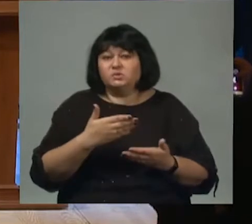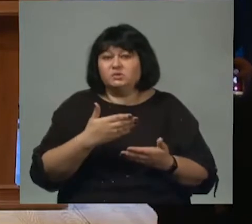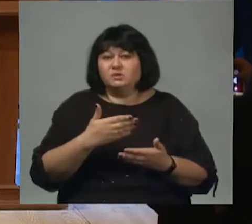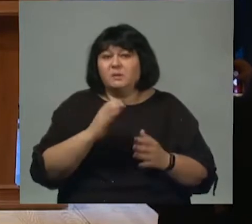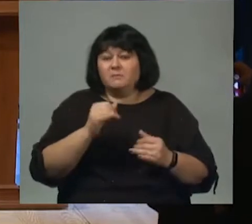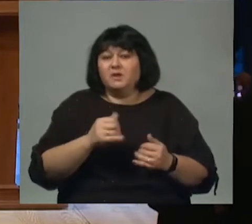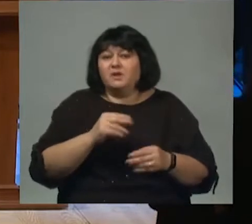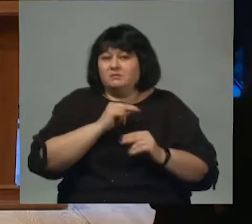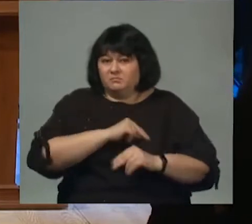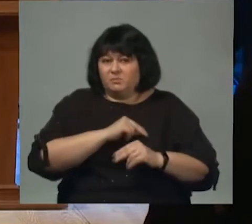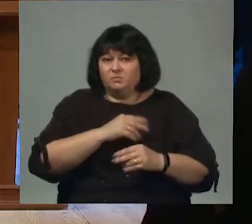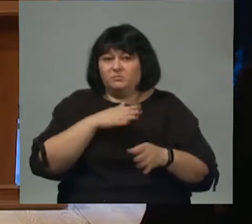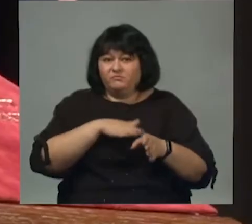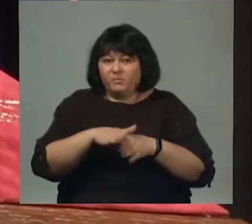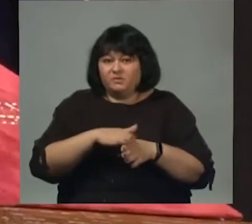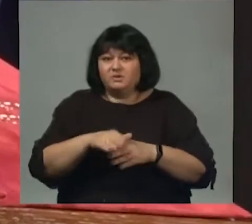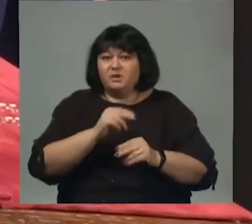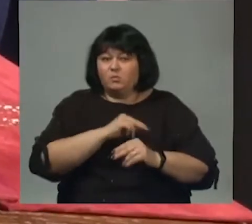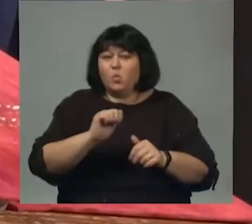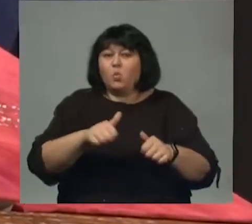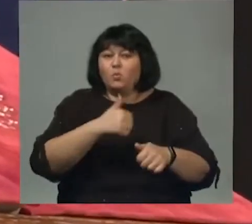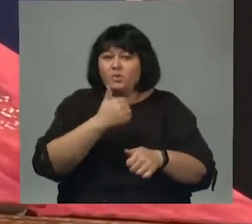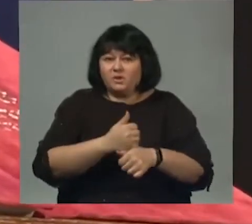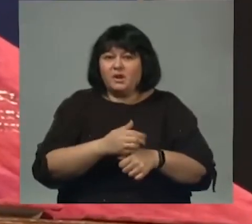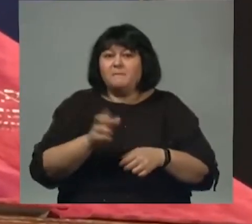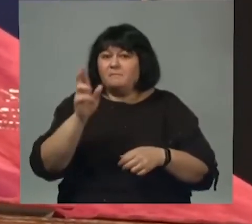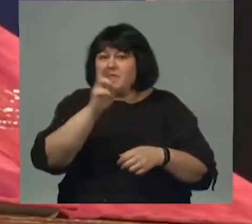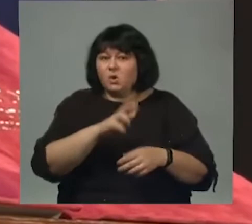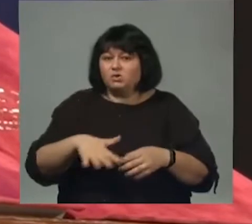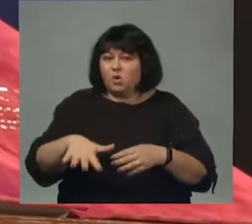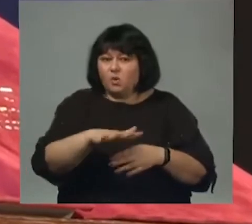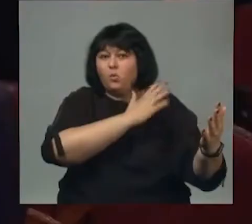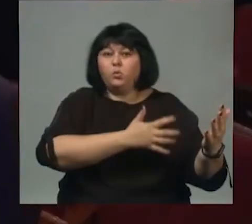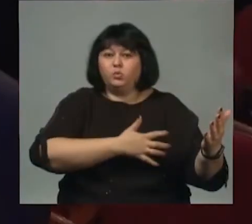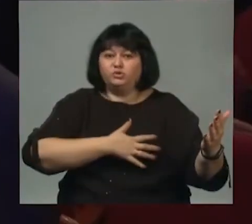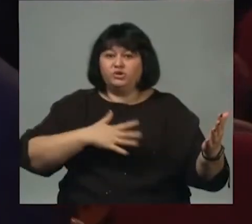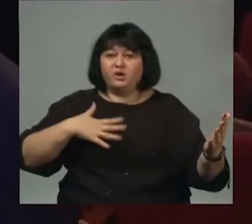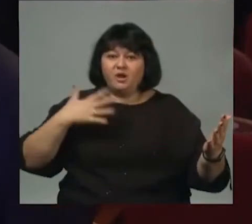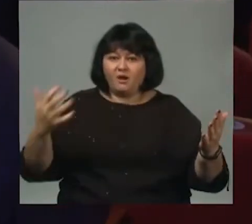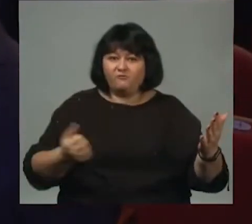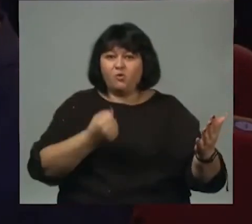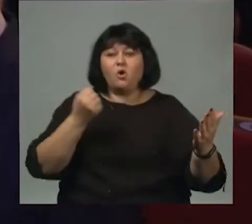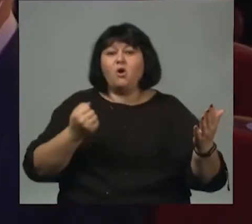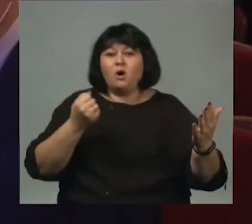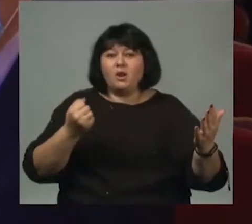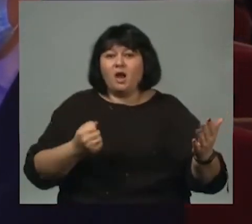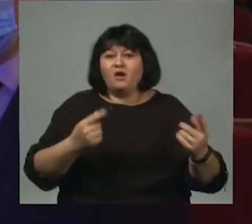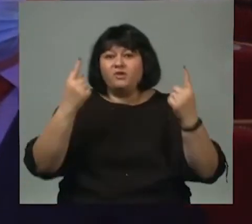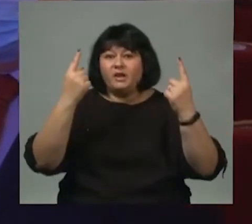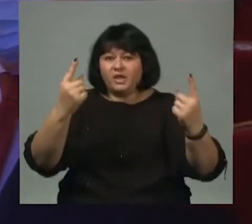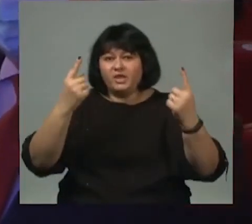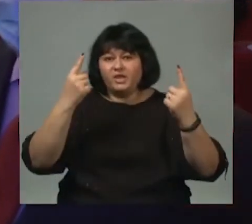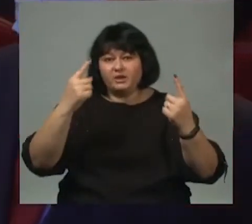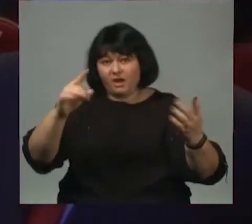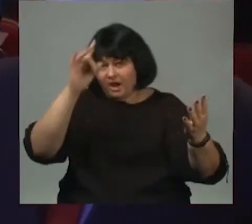назначил представителя в Совете Федерации, полномочиями наделен Николай Рыжков, ранее занимавший этот пост, а правительство региона отправилось в отставку.